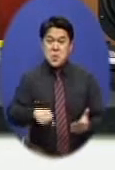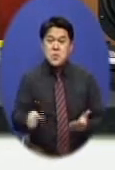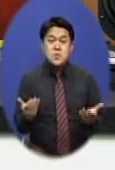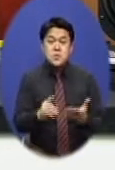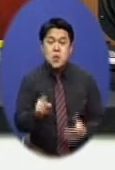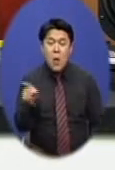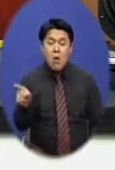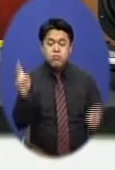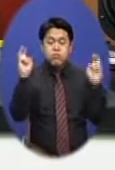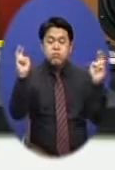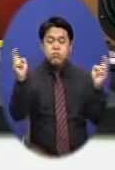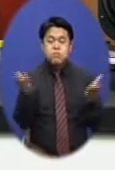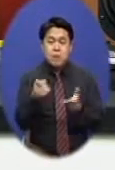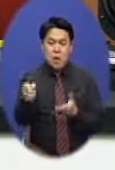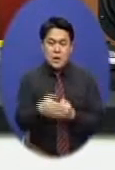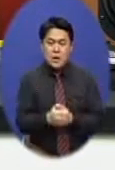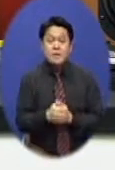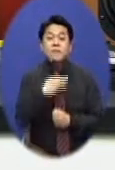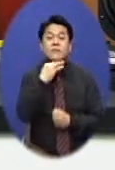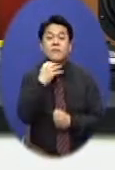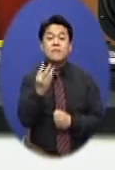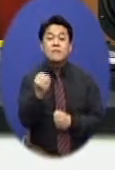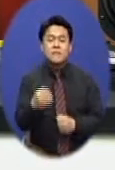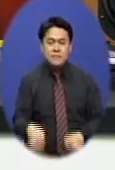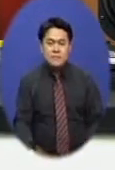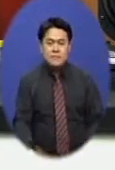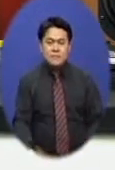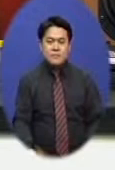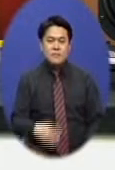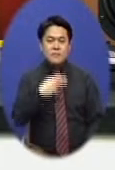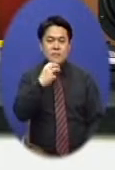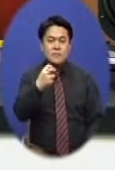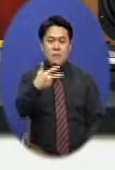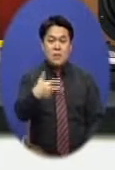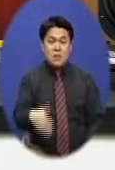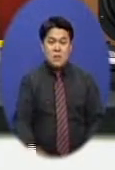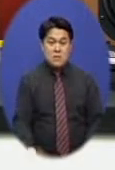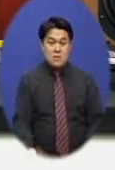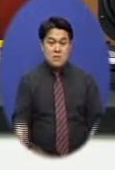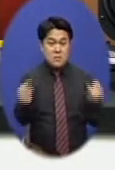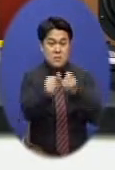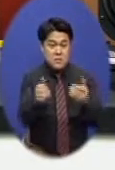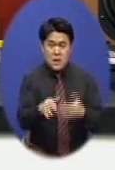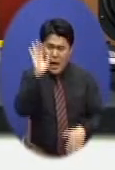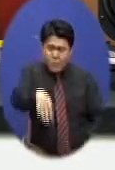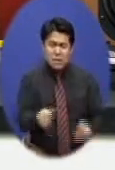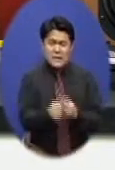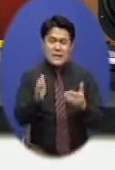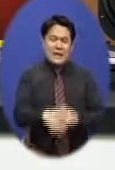하시는데요, 어머니? 직장 다녀요. 몇 살, 몇 살? 몇 살? 37살. 결혼은요?